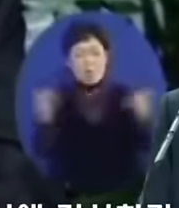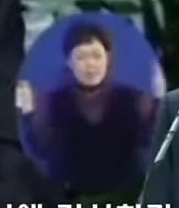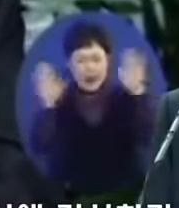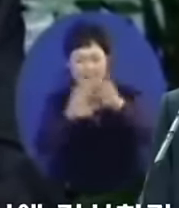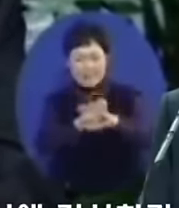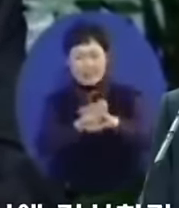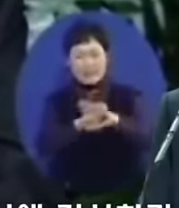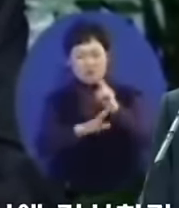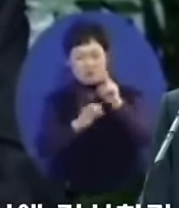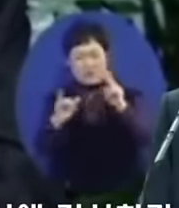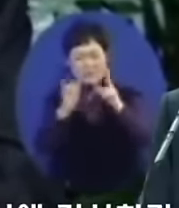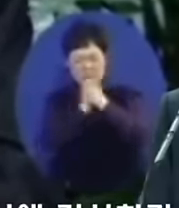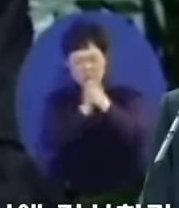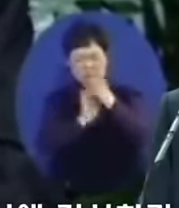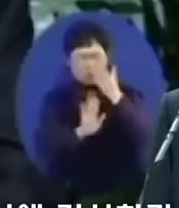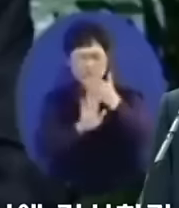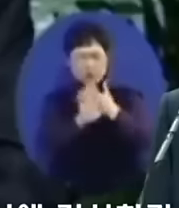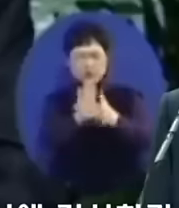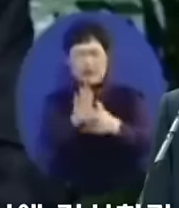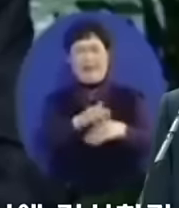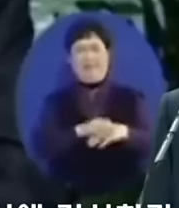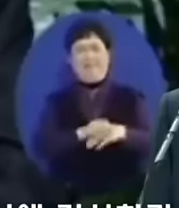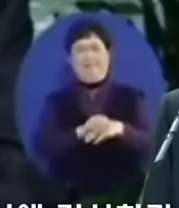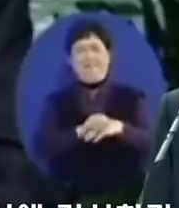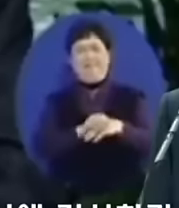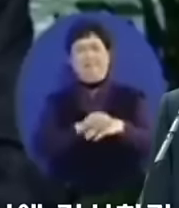두 사람이 기도하고 난 다음에 아주